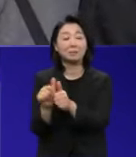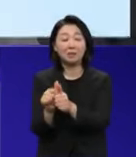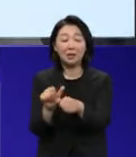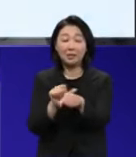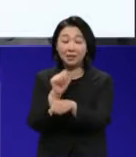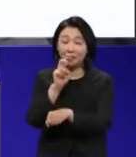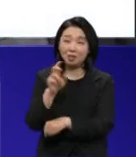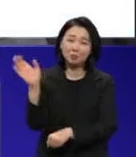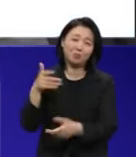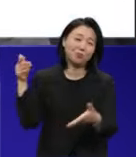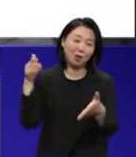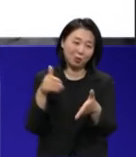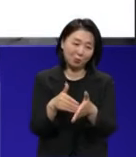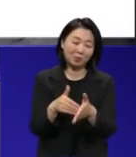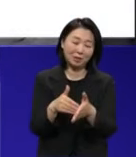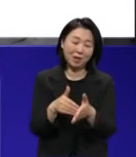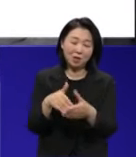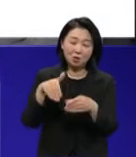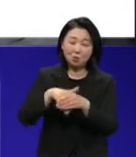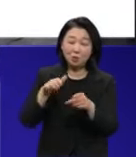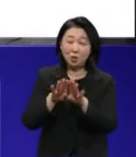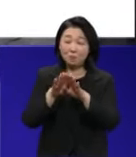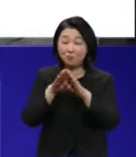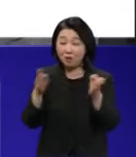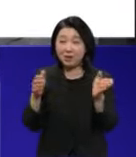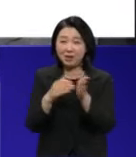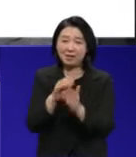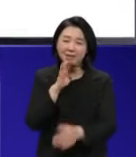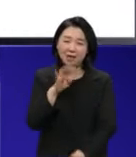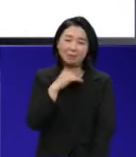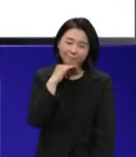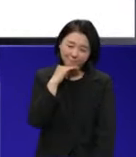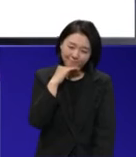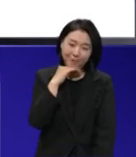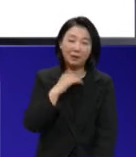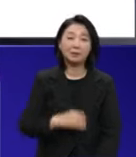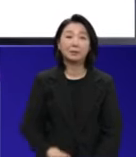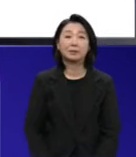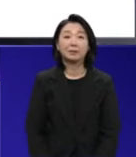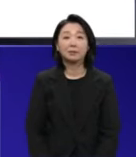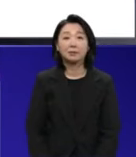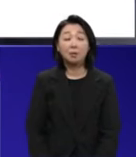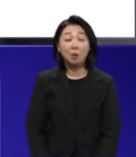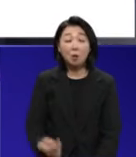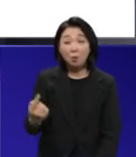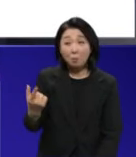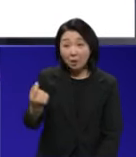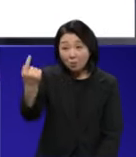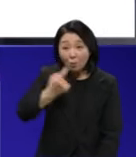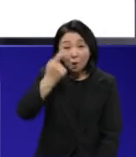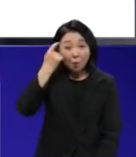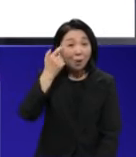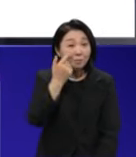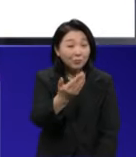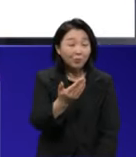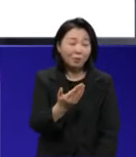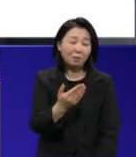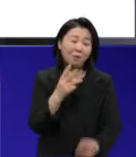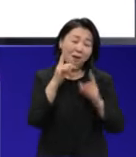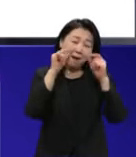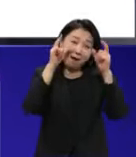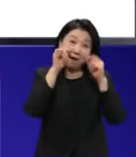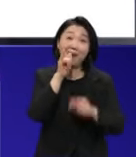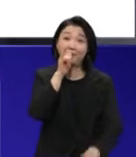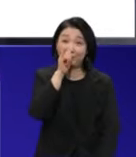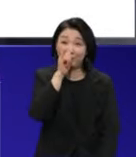5시 20분에 도착해서 투표장 문이 열리기까지 40분을 기다렸습니다. 왜 이렇게 일찍 왔냐고 물었더니 잠이 안